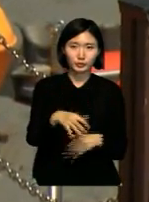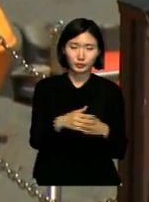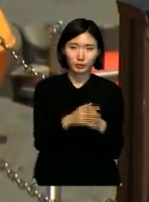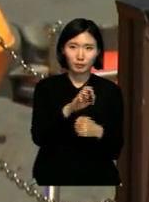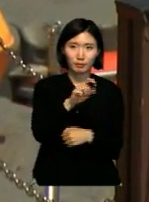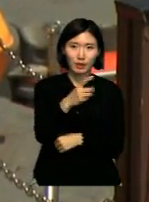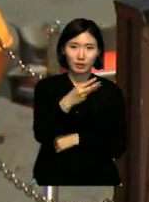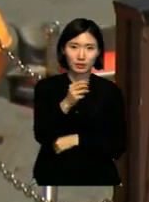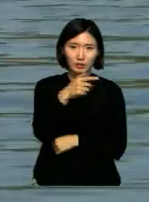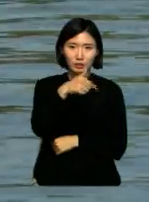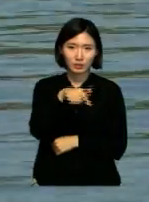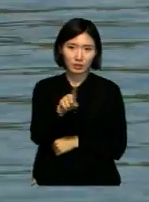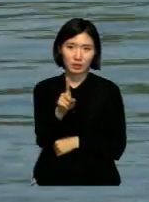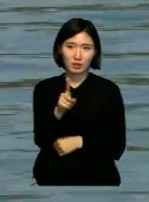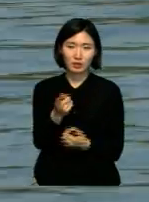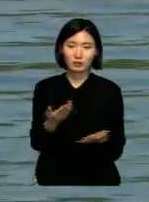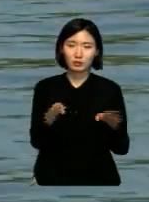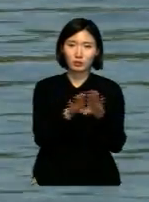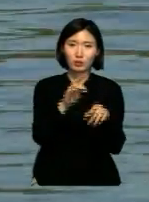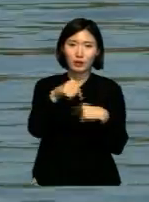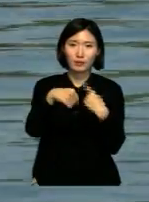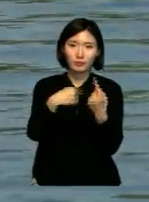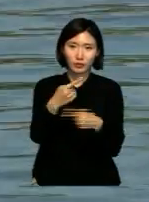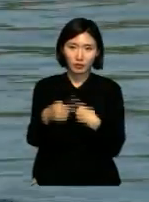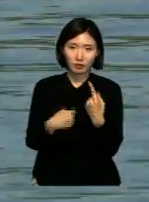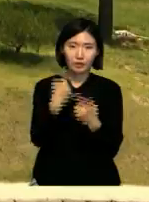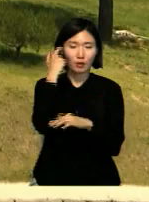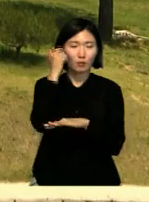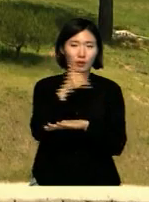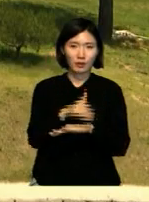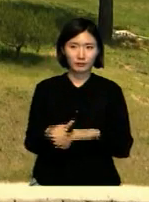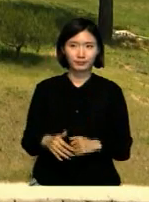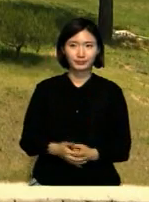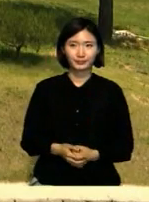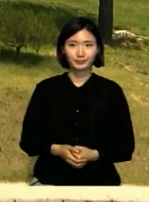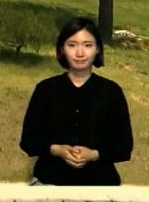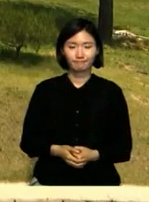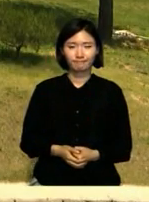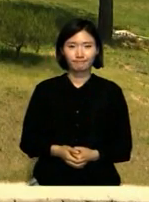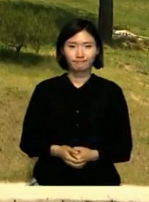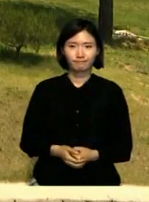마리나 시설도 함께 운영이 될 계획입니다. 서울 경기 케이블TV 오용석입니다.